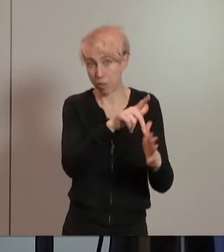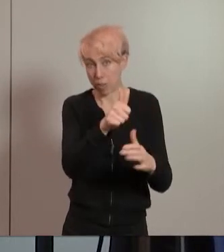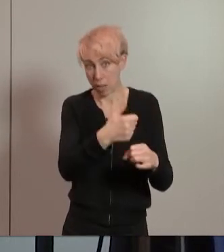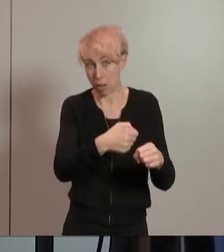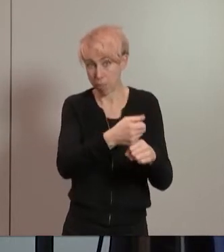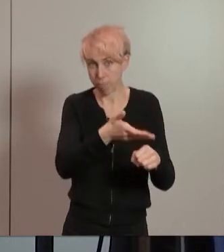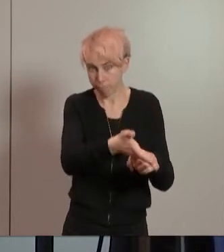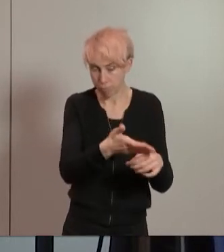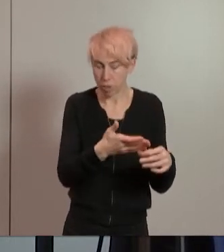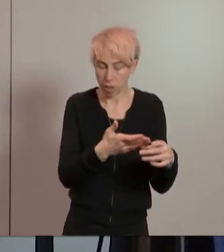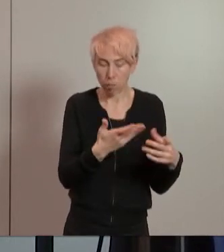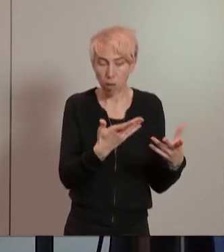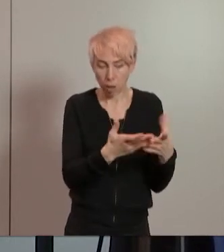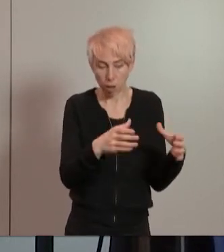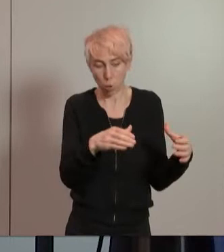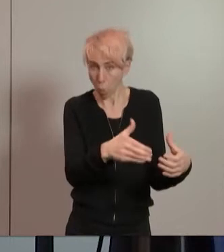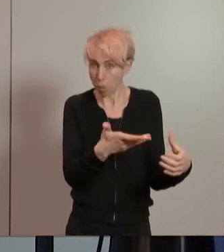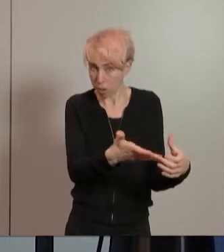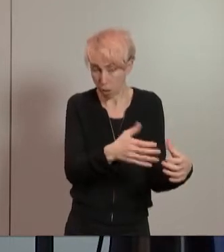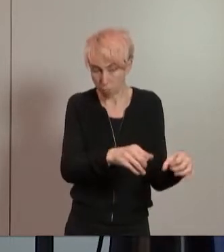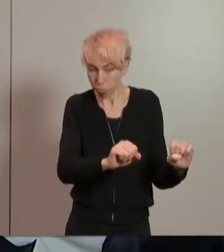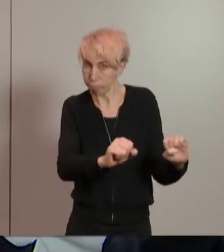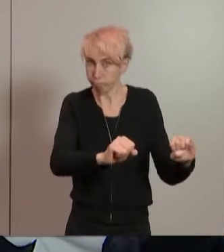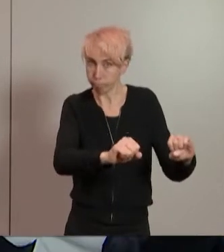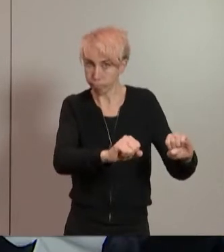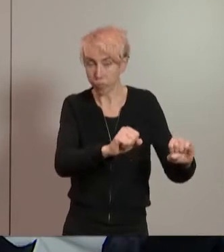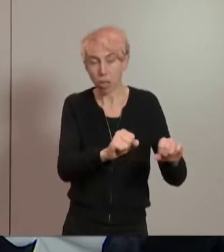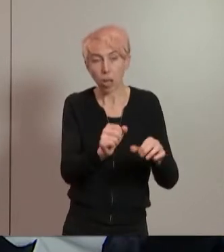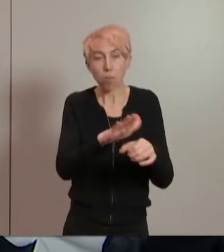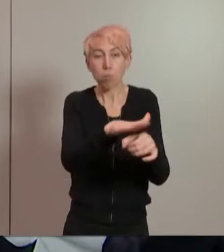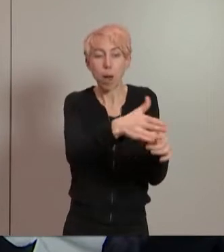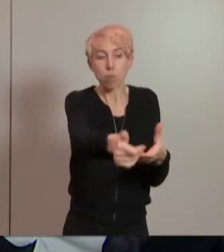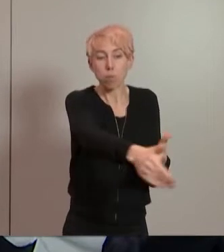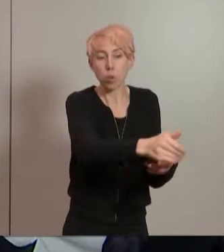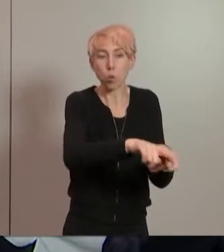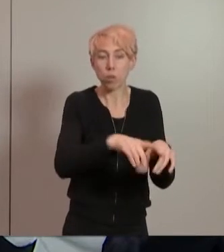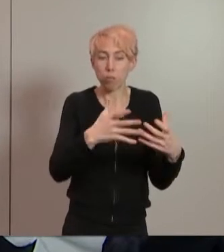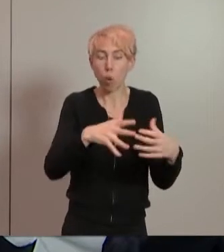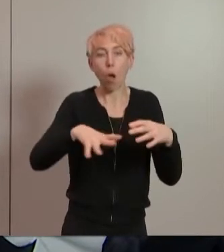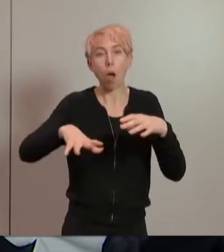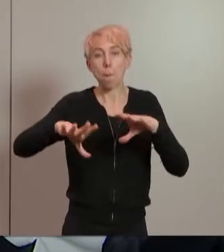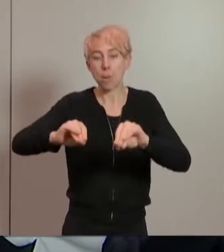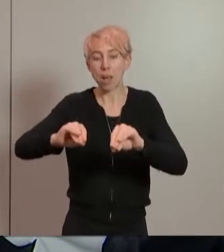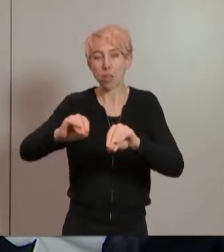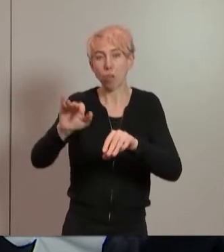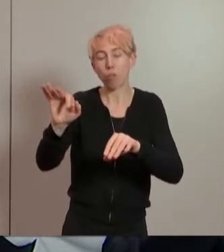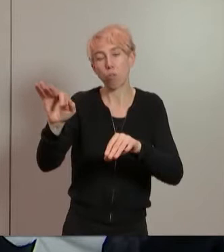de la dynamique avec le groupe de femmes du Château, collecte des déchets et puis action pour embellir la place François Mitterrand.